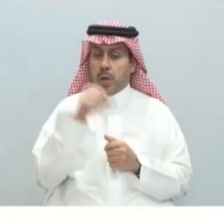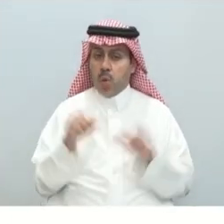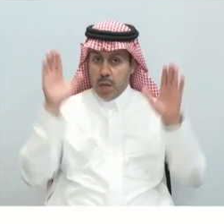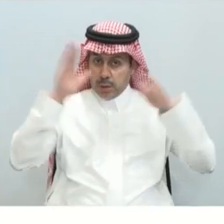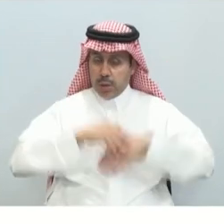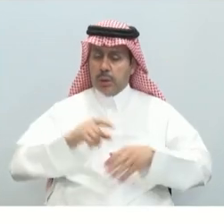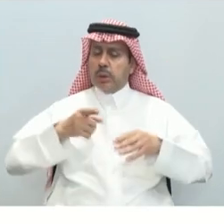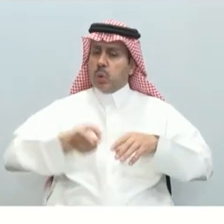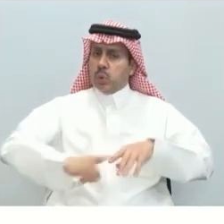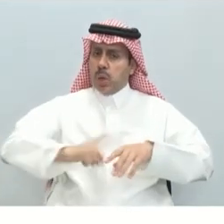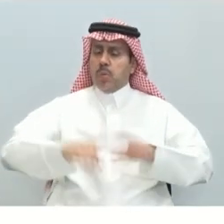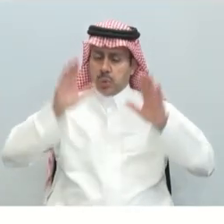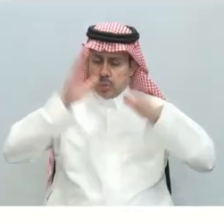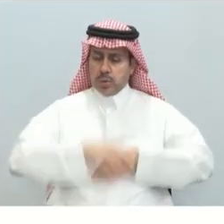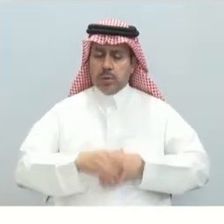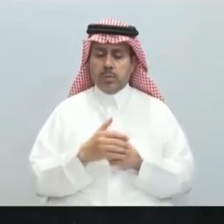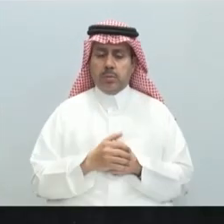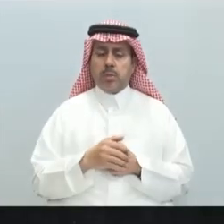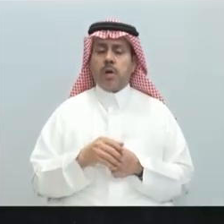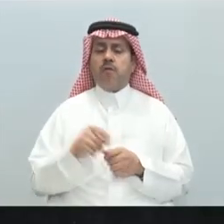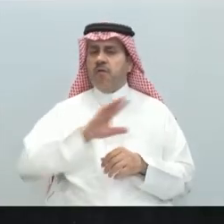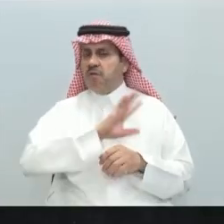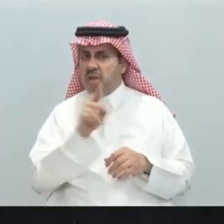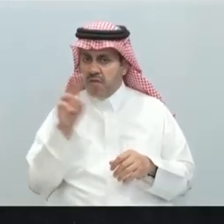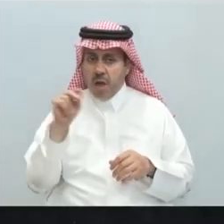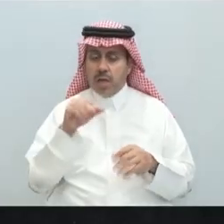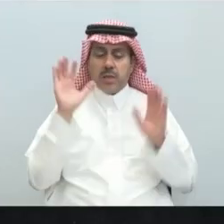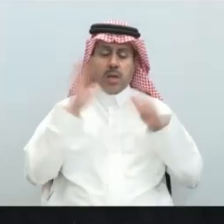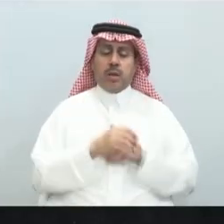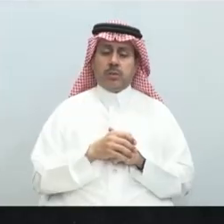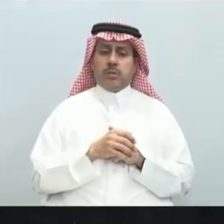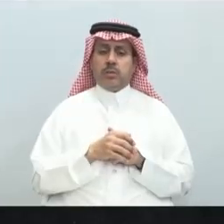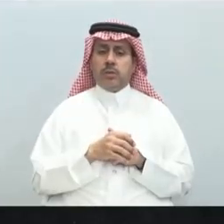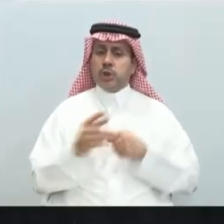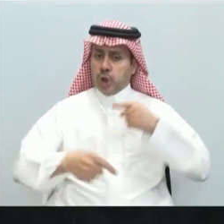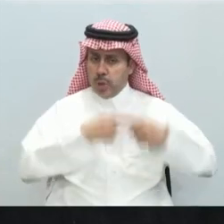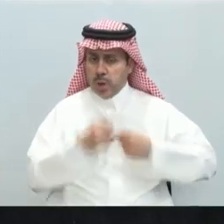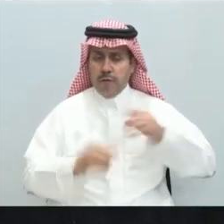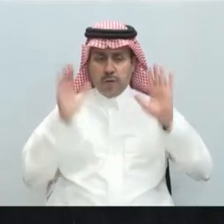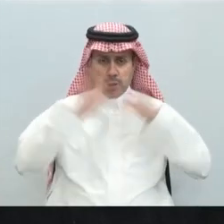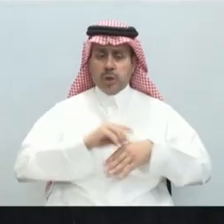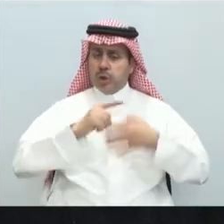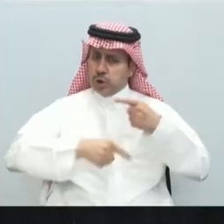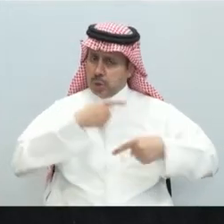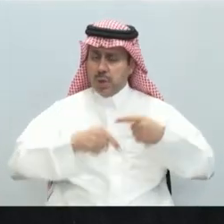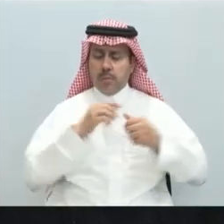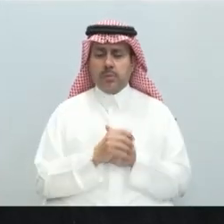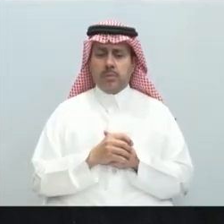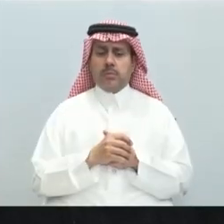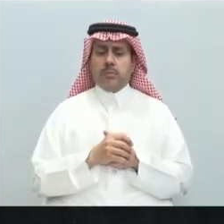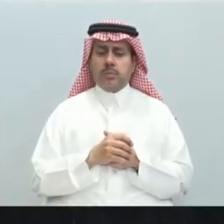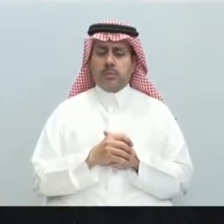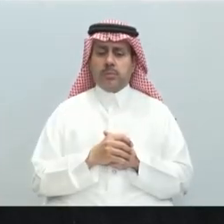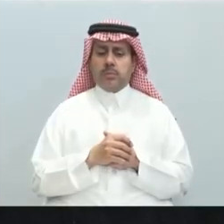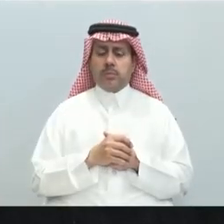عند كل صلاه كما قال النبي صلى الله عليه وسلم وجعلت لي الارض مسجدا